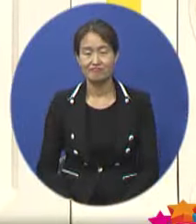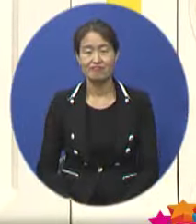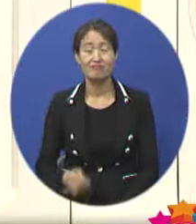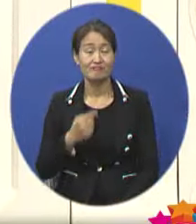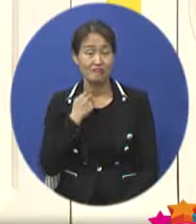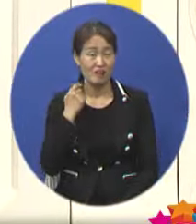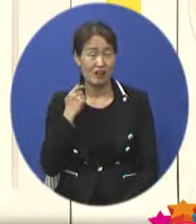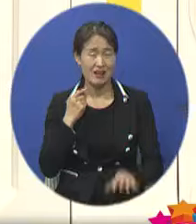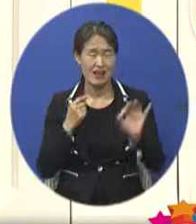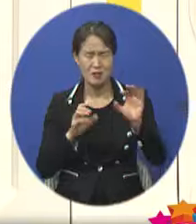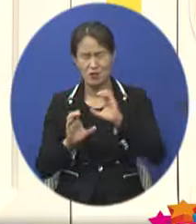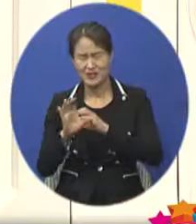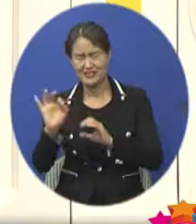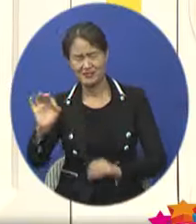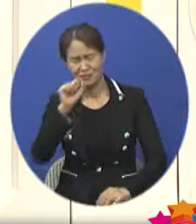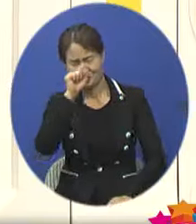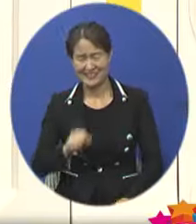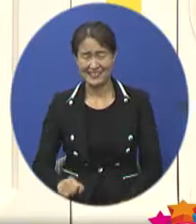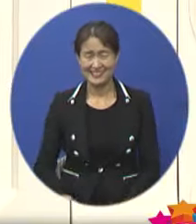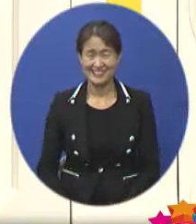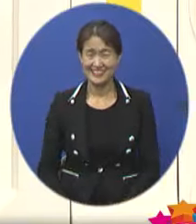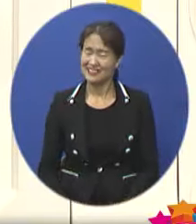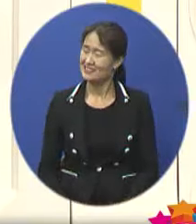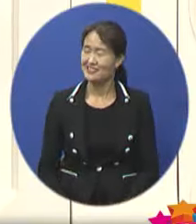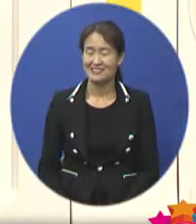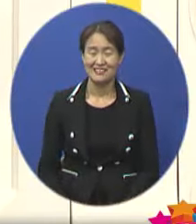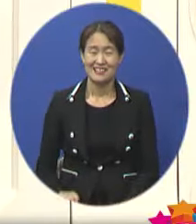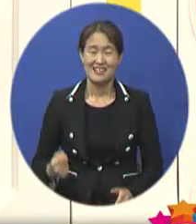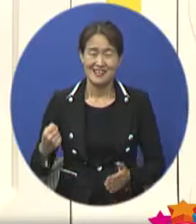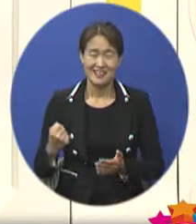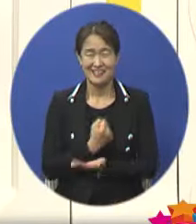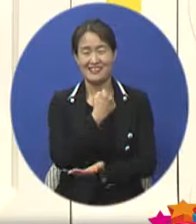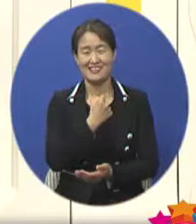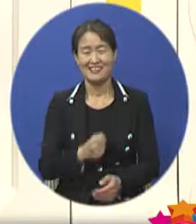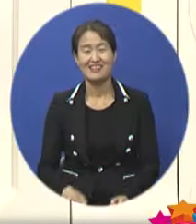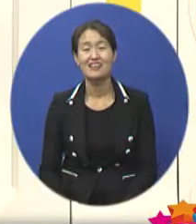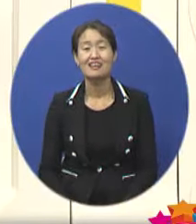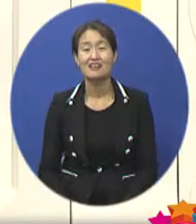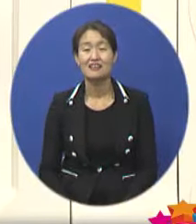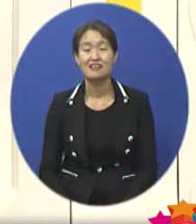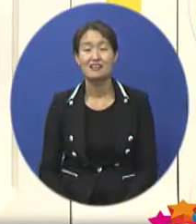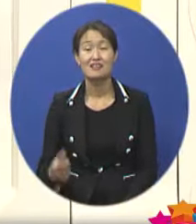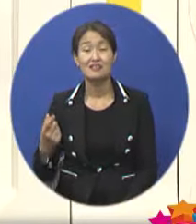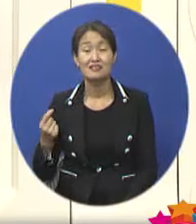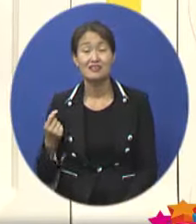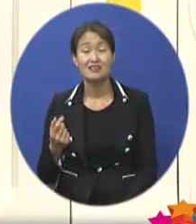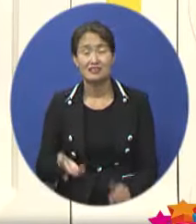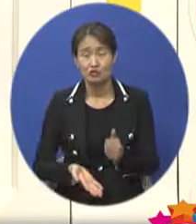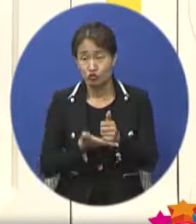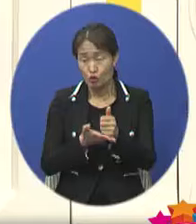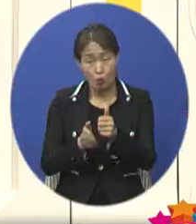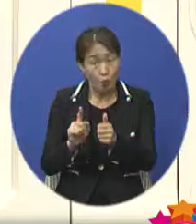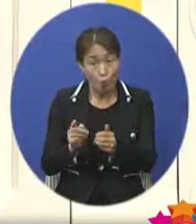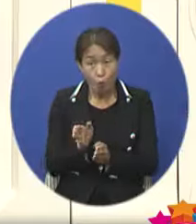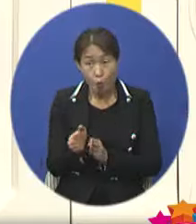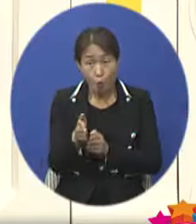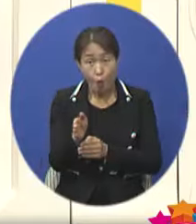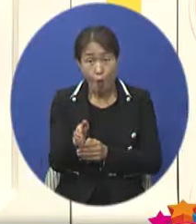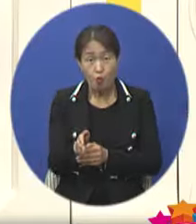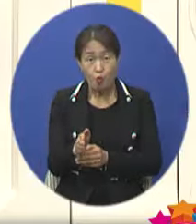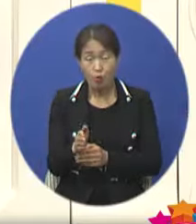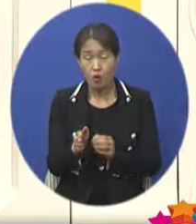10점 드렸으면 보너스까지 10점 드리면 얼마나 더 좋아요? 아, 조금 아쉽네요. 예. 네. 그냥 너무 칭찬은 고래도 춤춘다겠죠. 아, 그럼요.